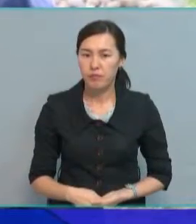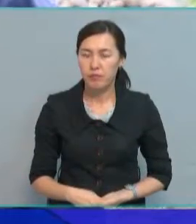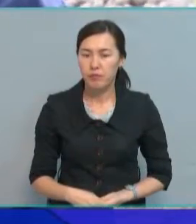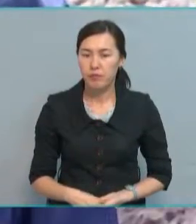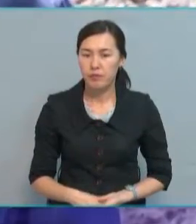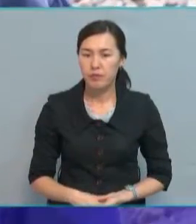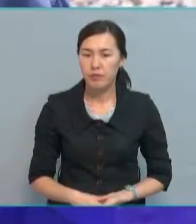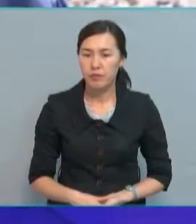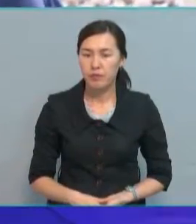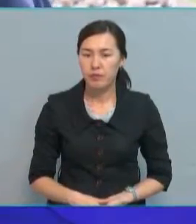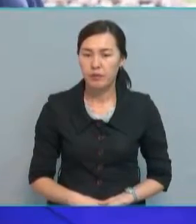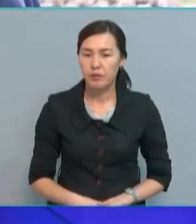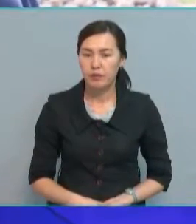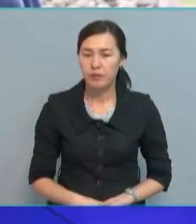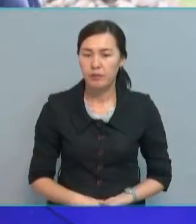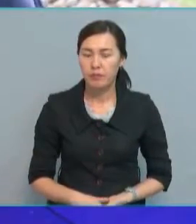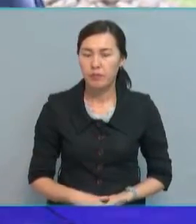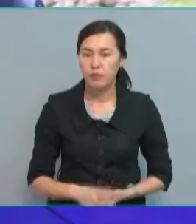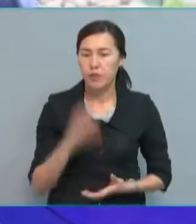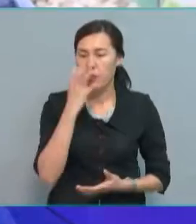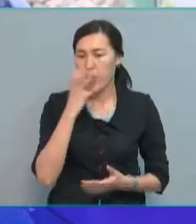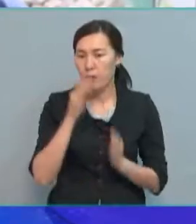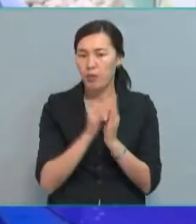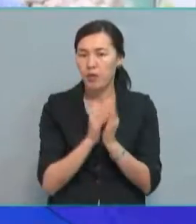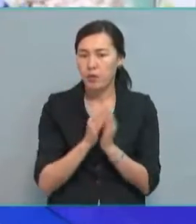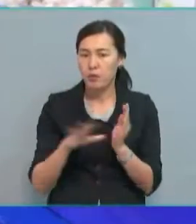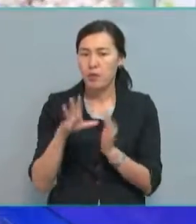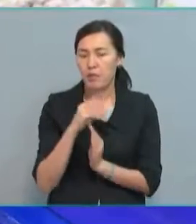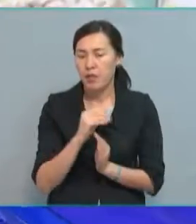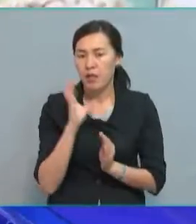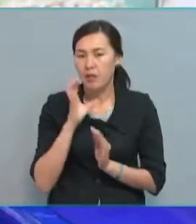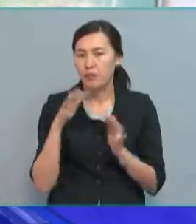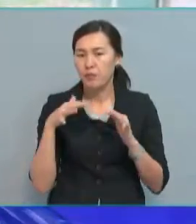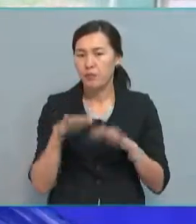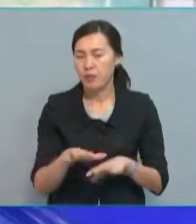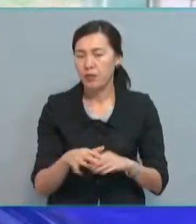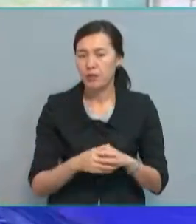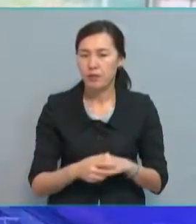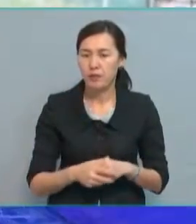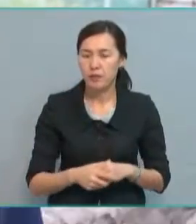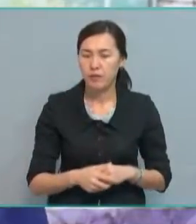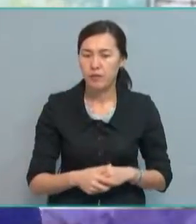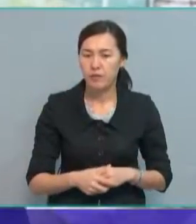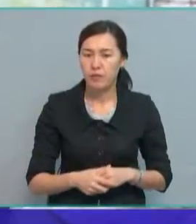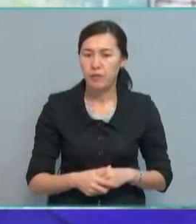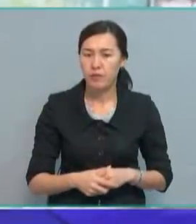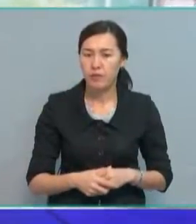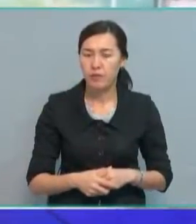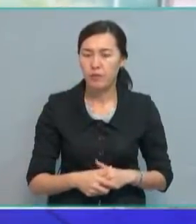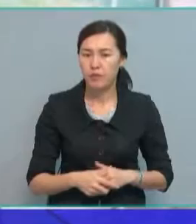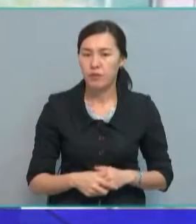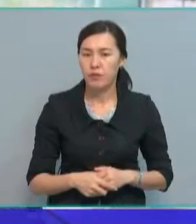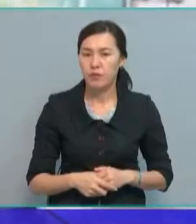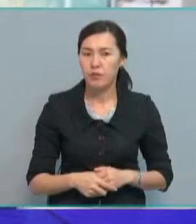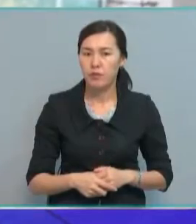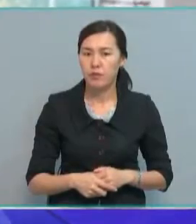тұрған ғой, міне кетті бәрі. Міне огурцы жаңағы неде енді міне ол судың бәрі тесіп шыққан, мына тас басып кетті ғой бәрі.